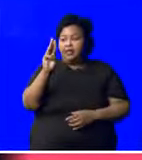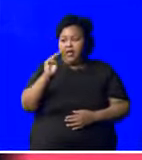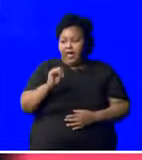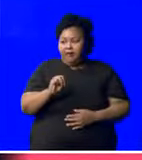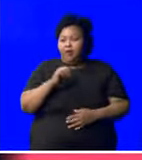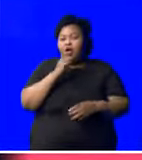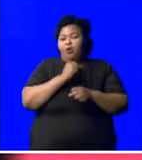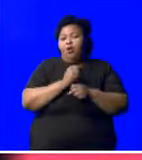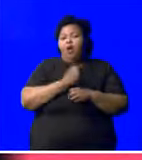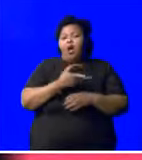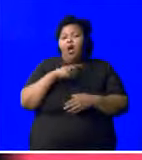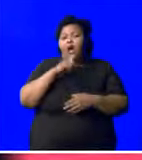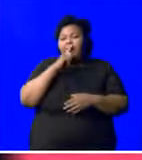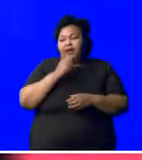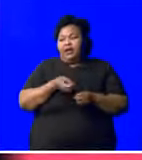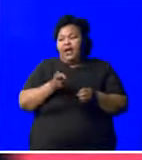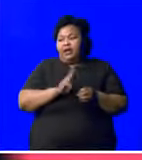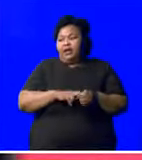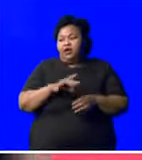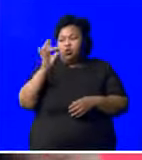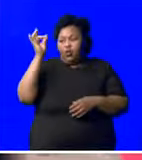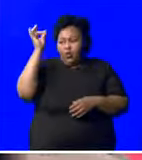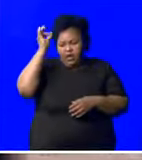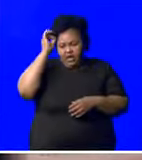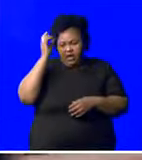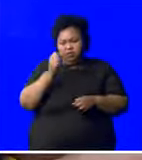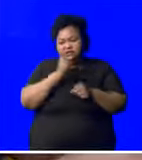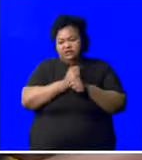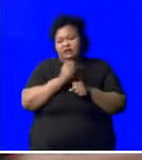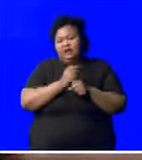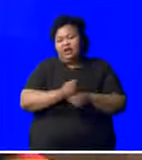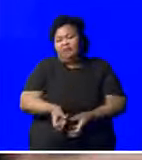kunemajale engawathuma lembabane ayasebenza